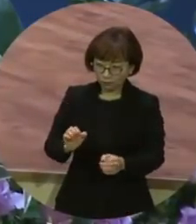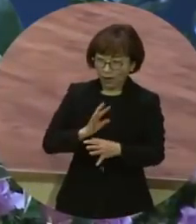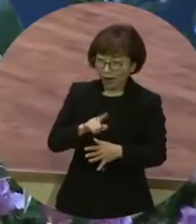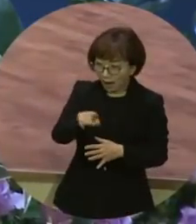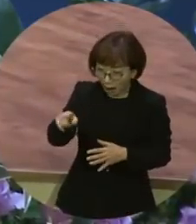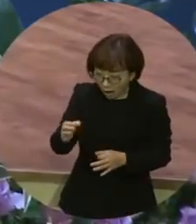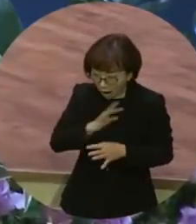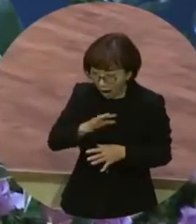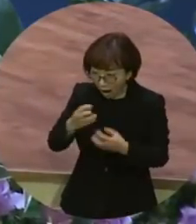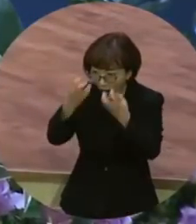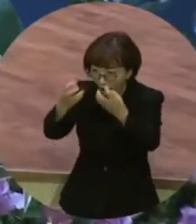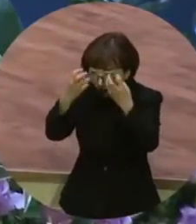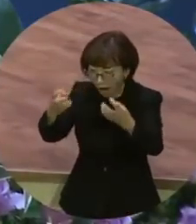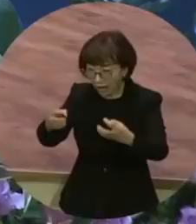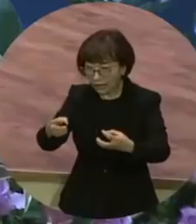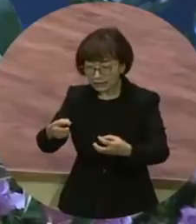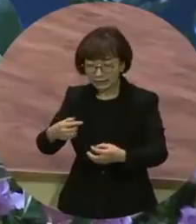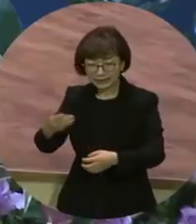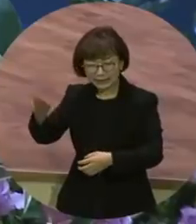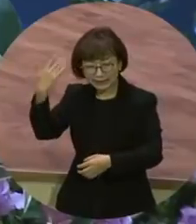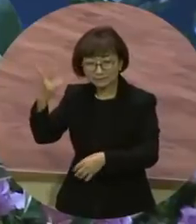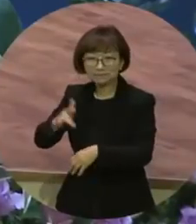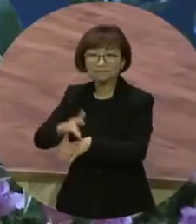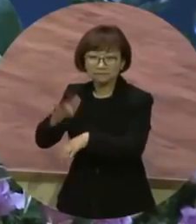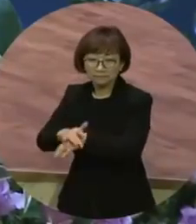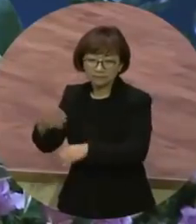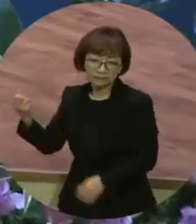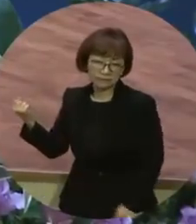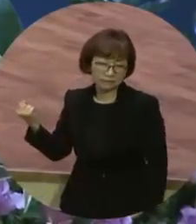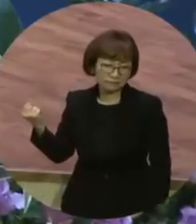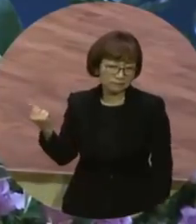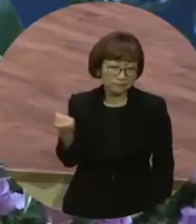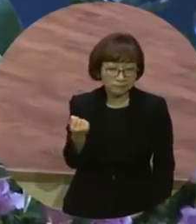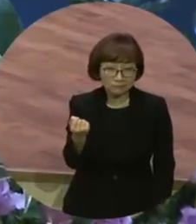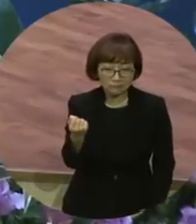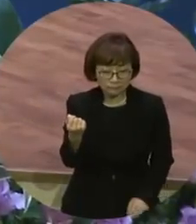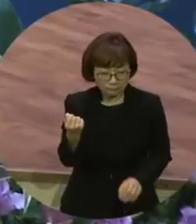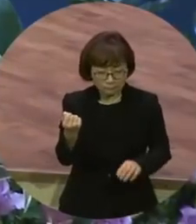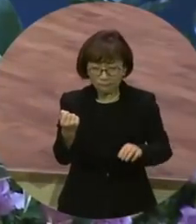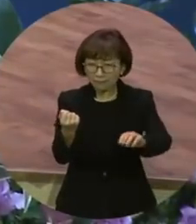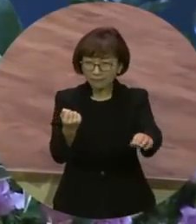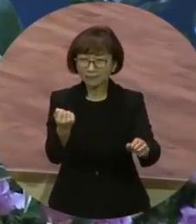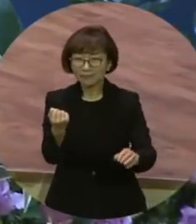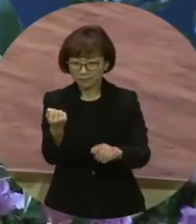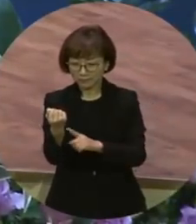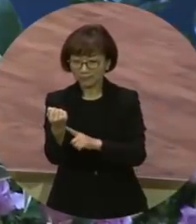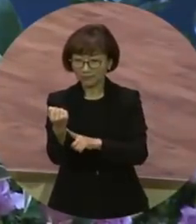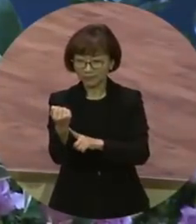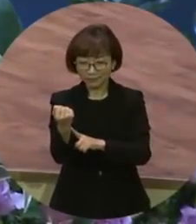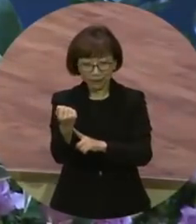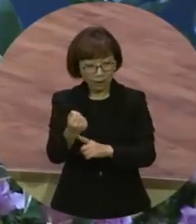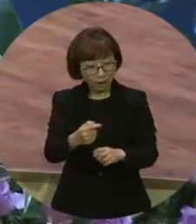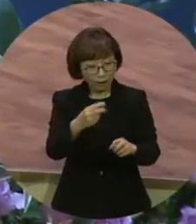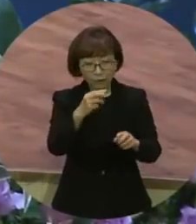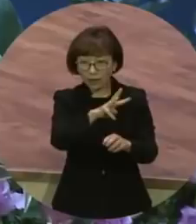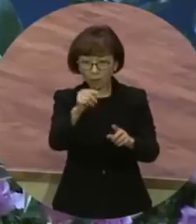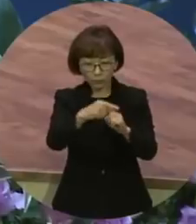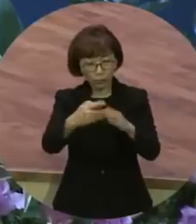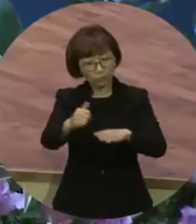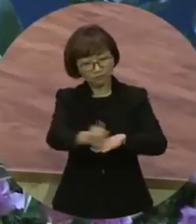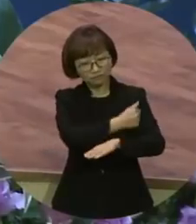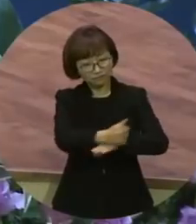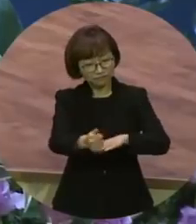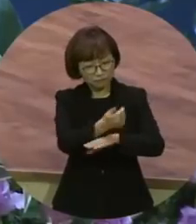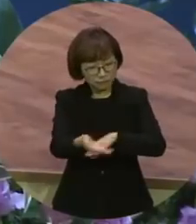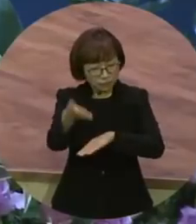답답해해요. 이 기복신앙주의의 틀을 가지고 예원교회를 다니면 계속 다니는데 뭔가